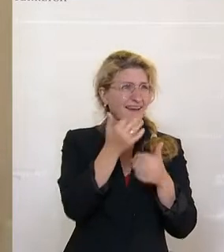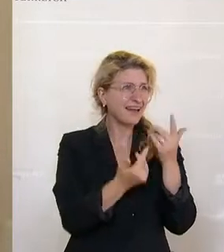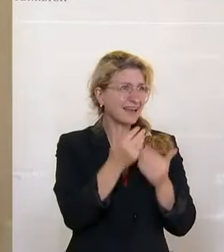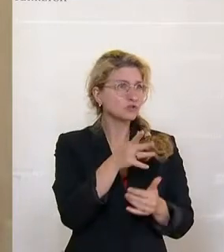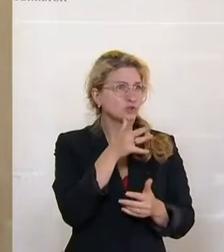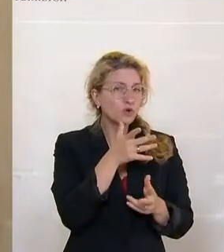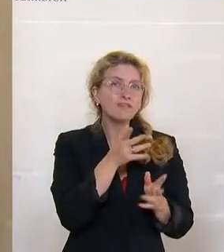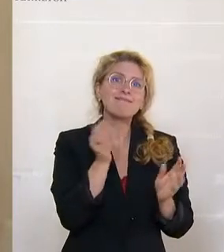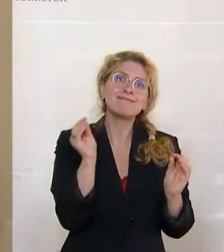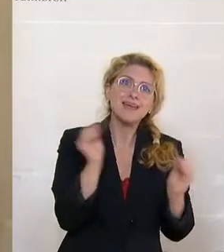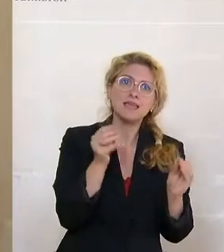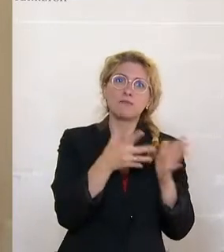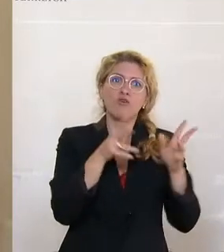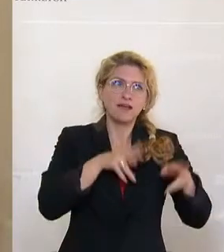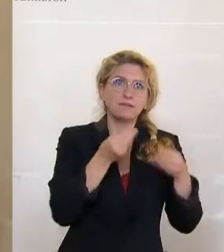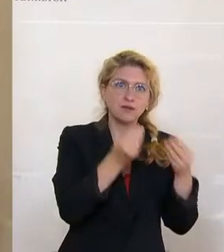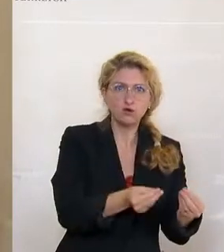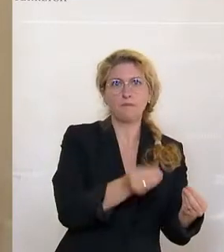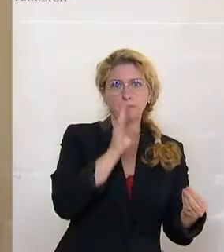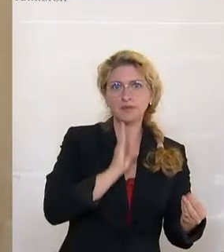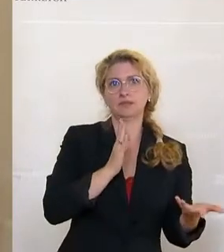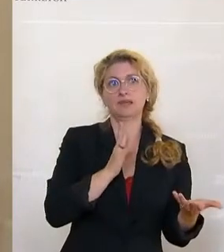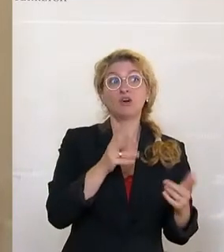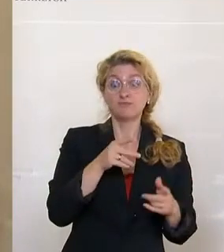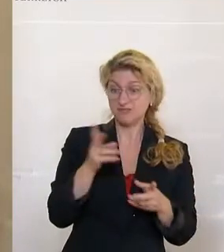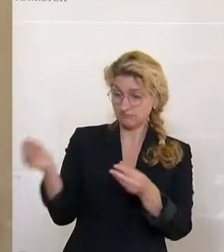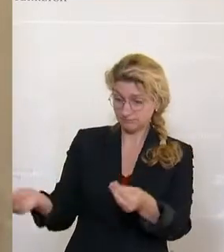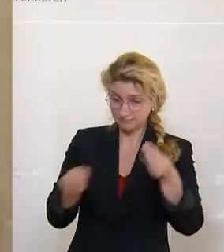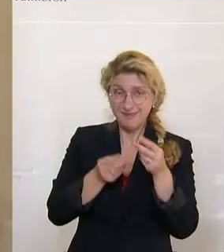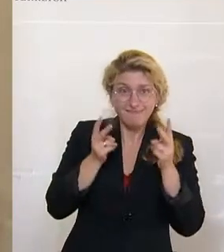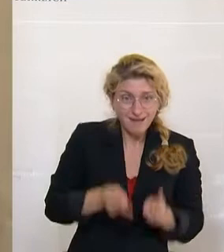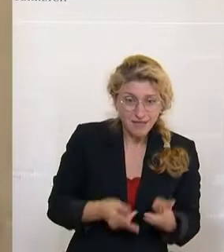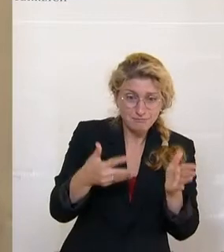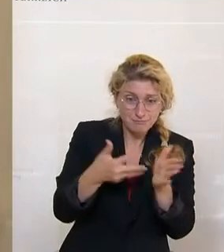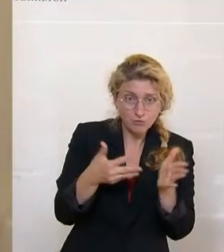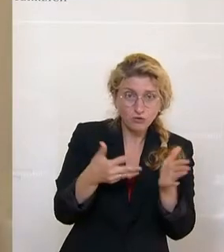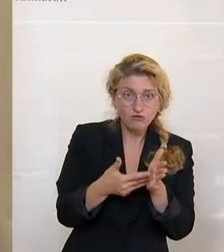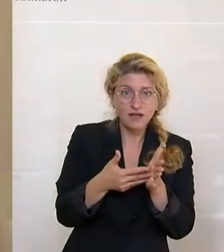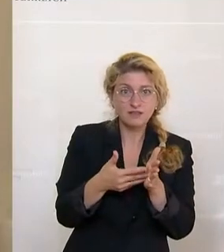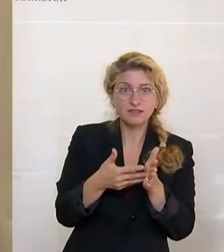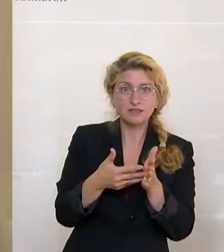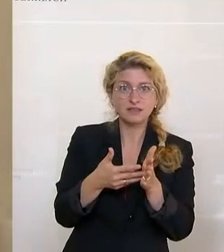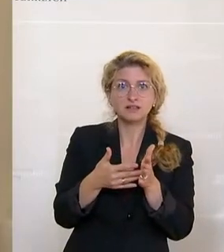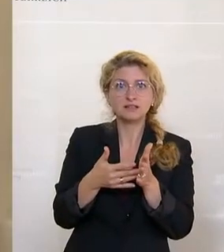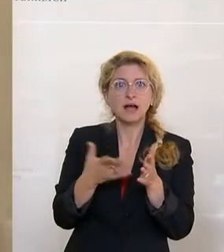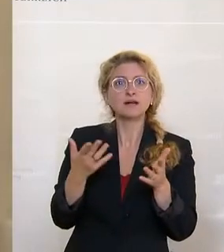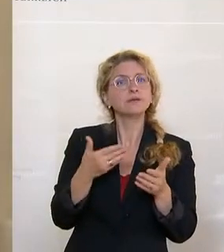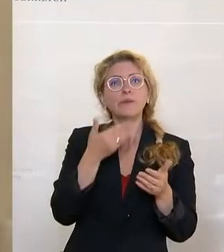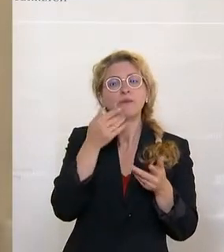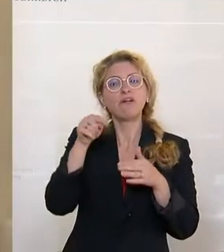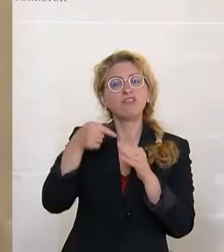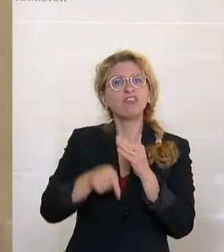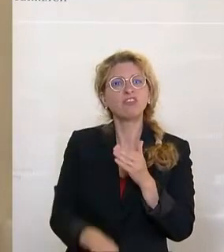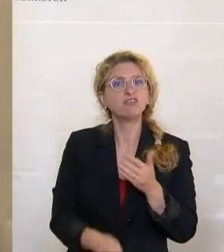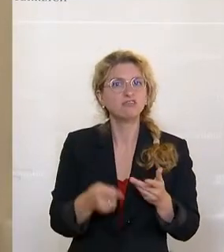Prüfrechte bekommt. Weil nur wenn er das prüfen kann, was politische Parteien ihm vorlegen, ohne tiefer ins Detail gehen zu können, dann